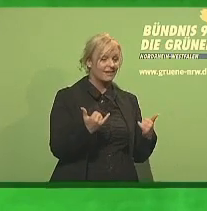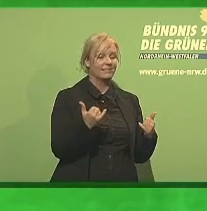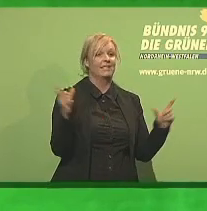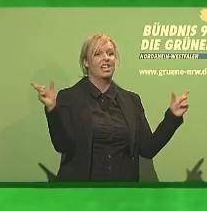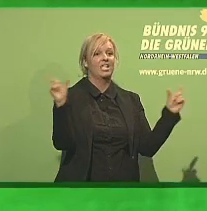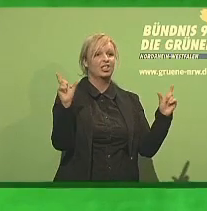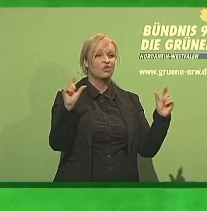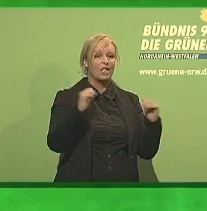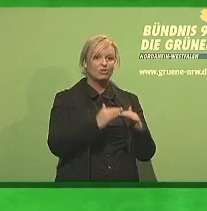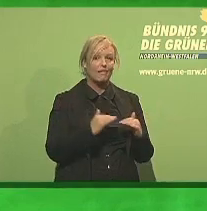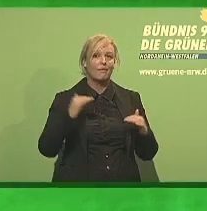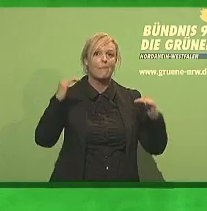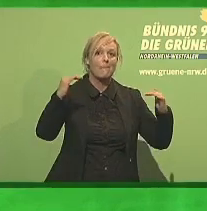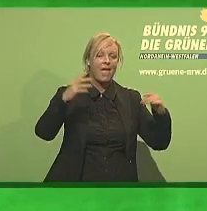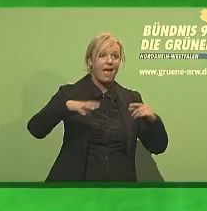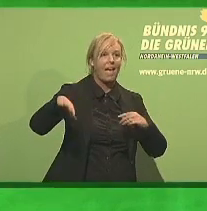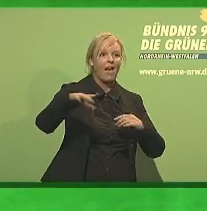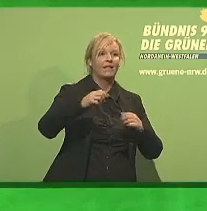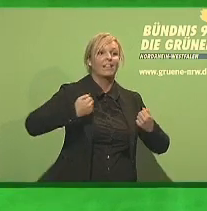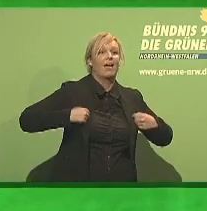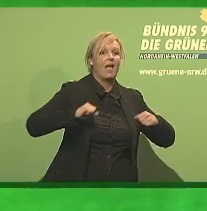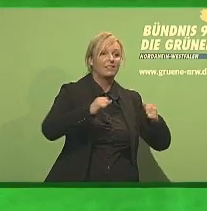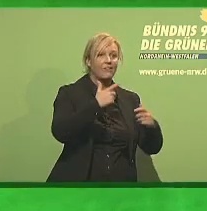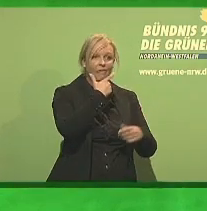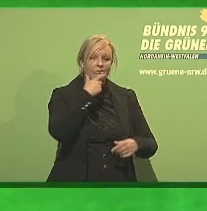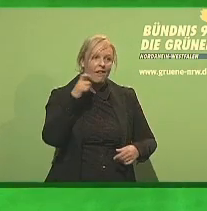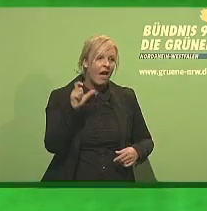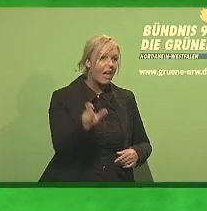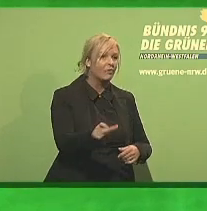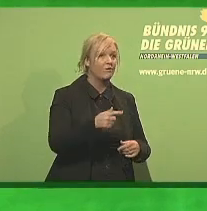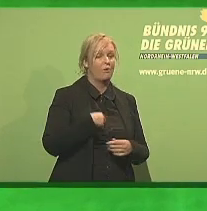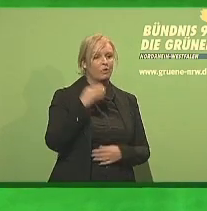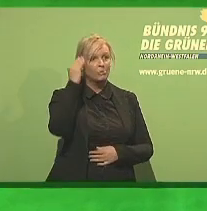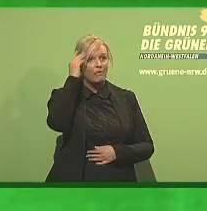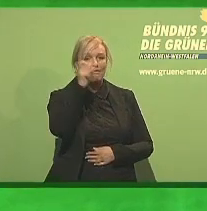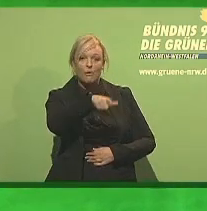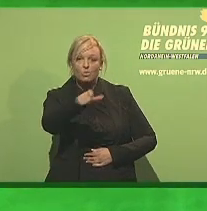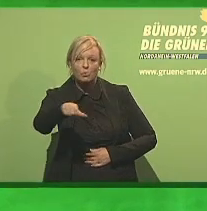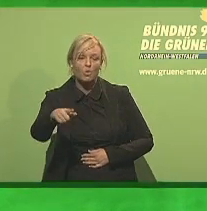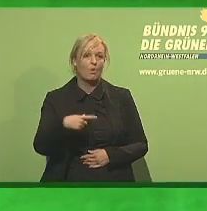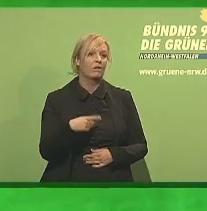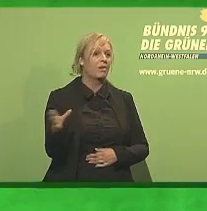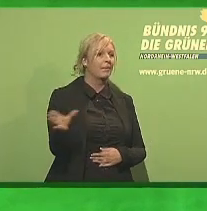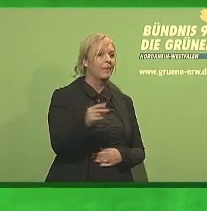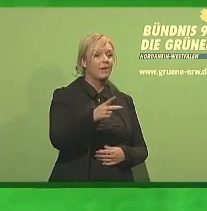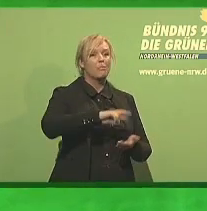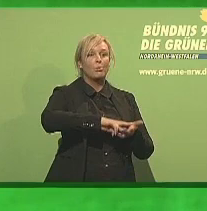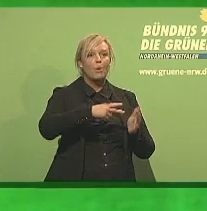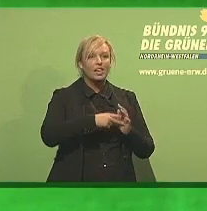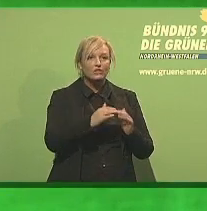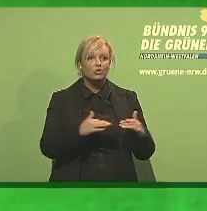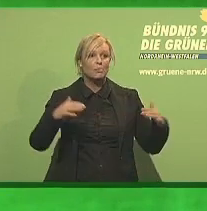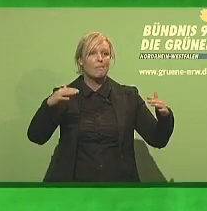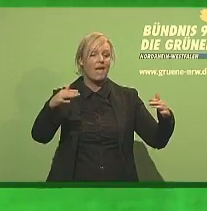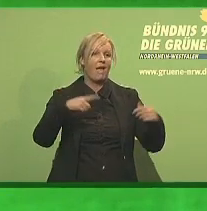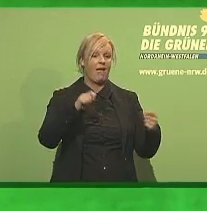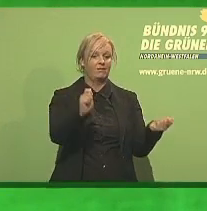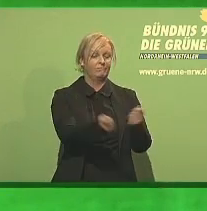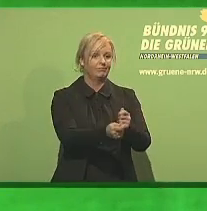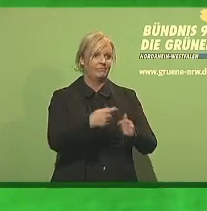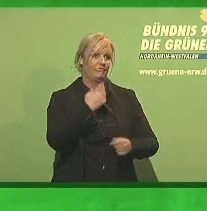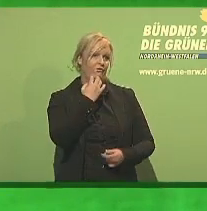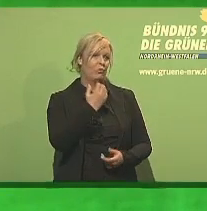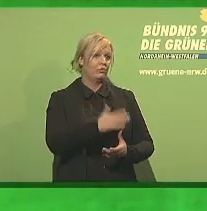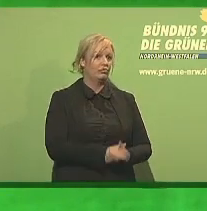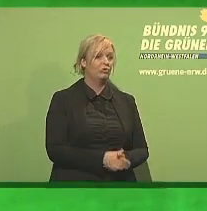gesellschaftliche Mehrheiten aktiver, verantwortungsbewusster Bürgerinnen und Bürger in politische Mehrheiten zu verwandeln, im Bund